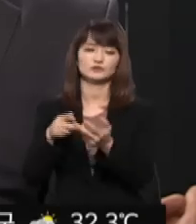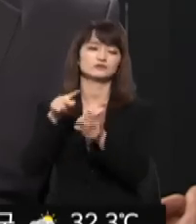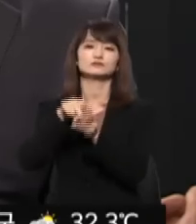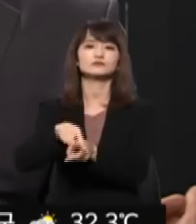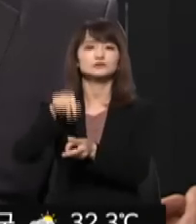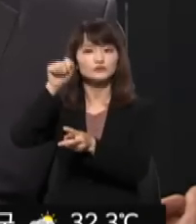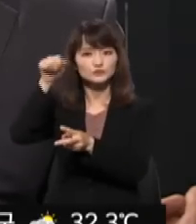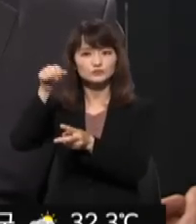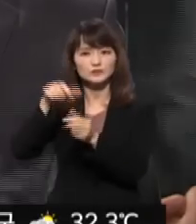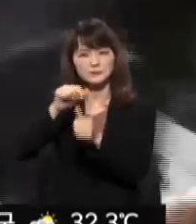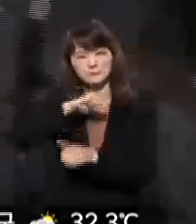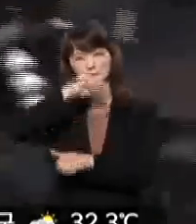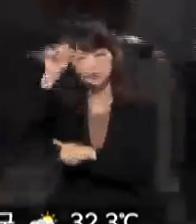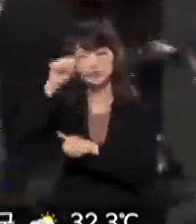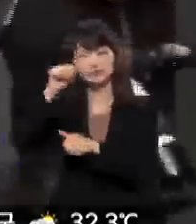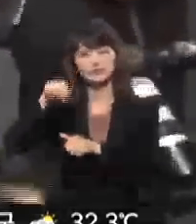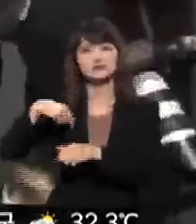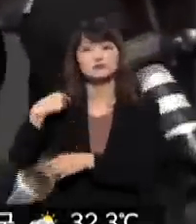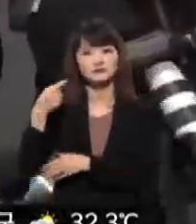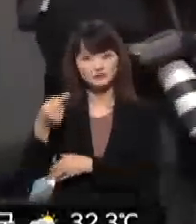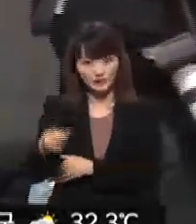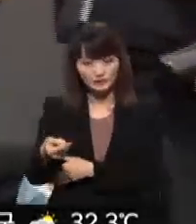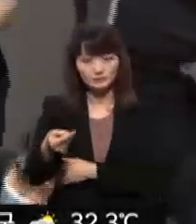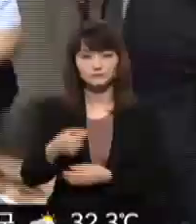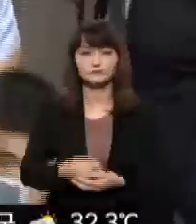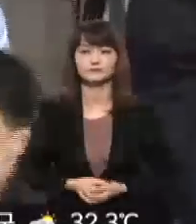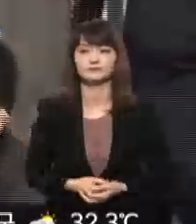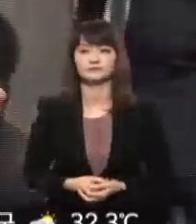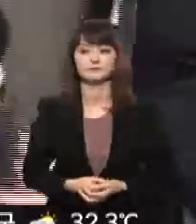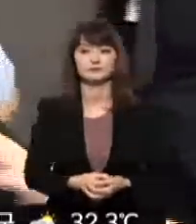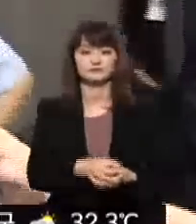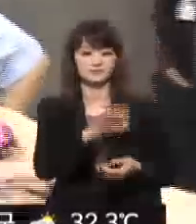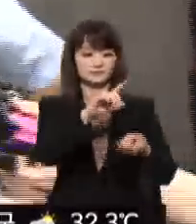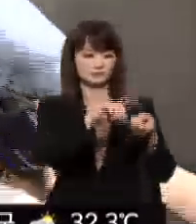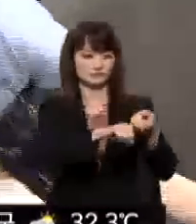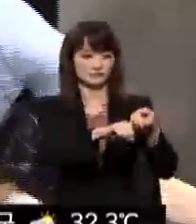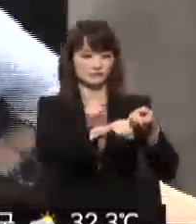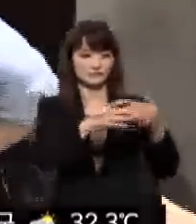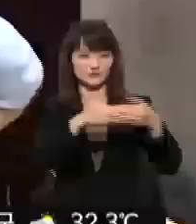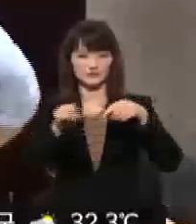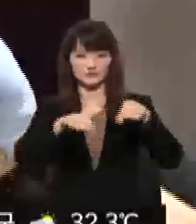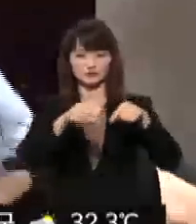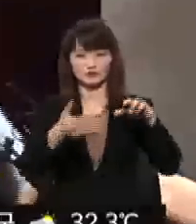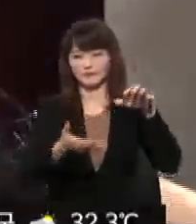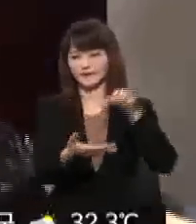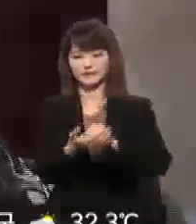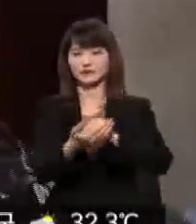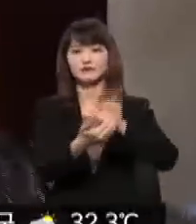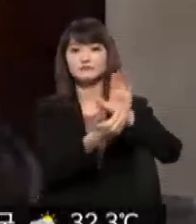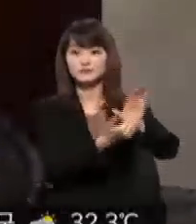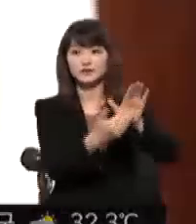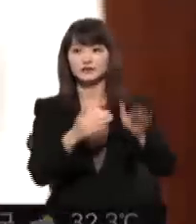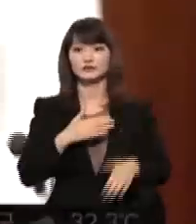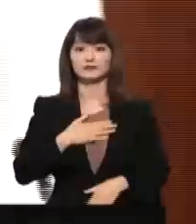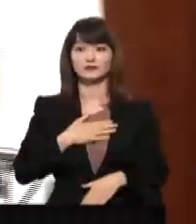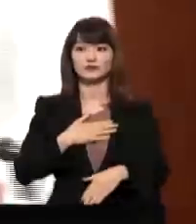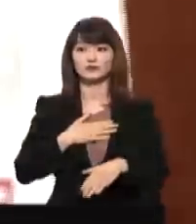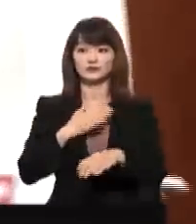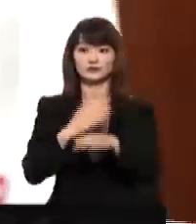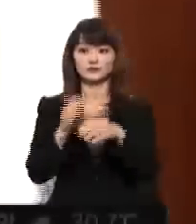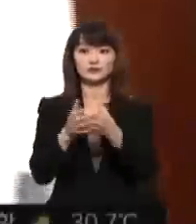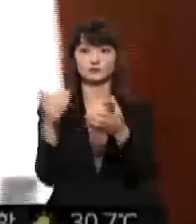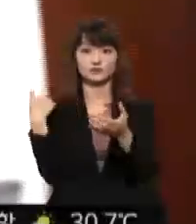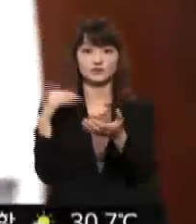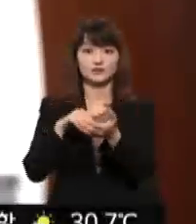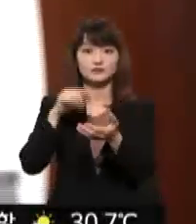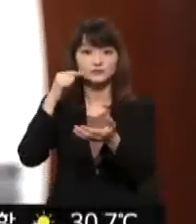이거는 그냥 다 부자적인 문제고 윤핵관들이 당의 지도부로서 장악하는 것은 절대 막아야 된다 그래서 설령 내가 당으로 복귀하지